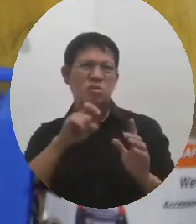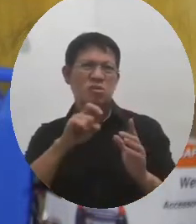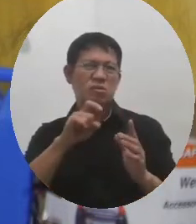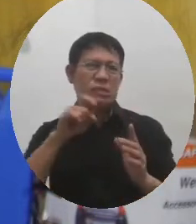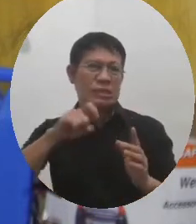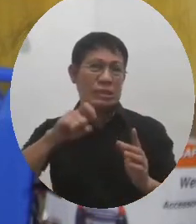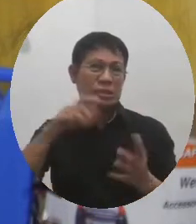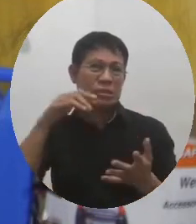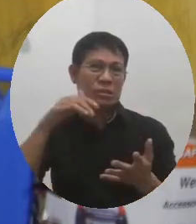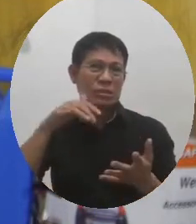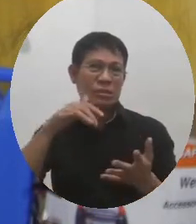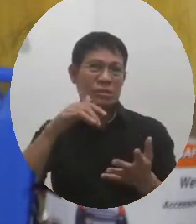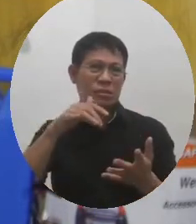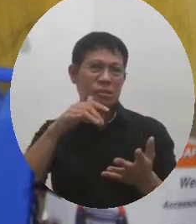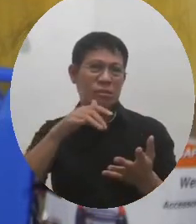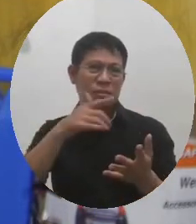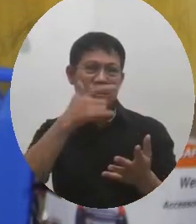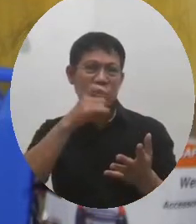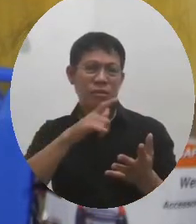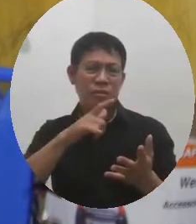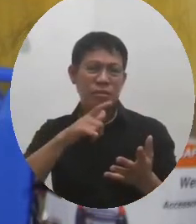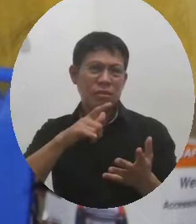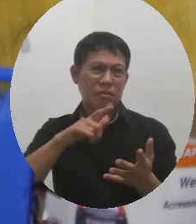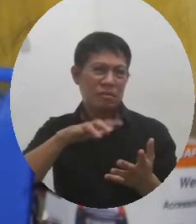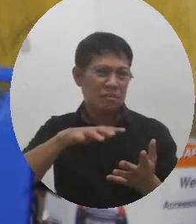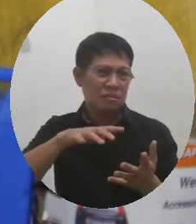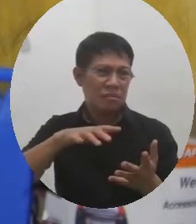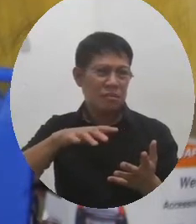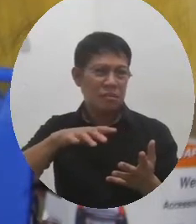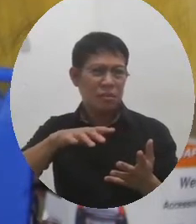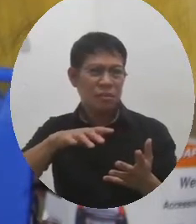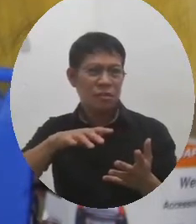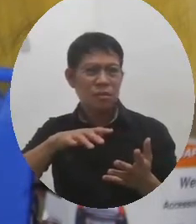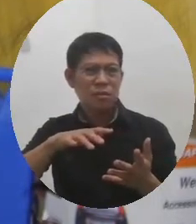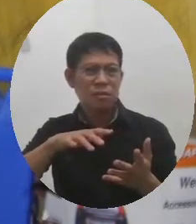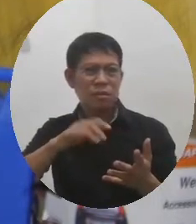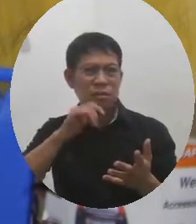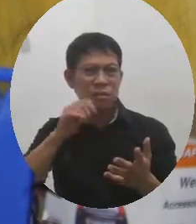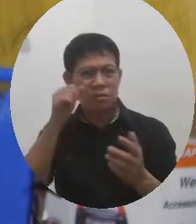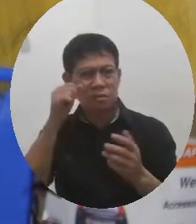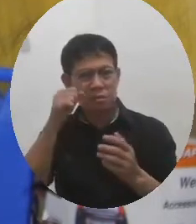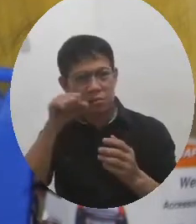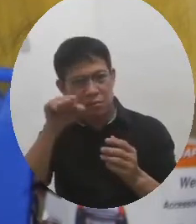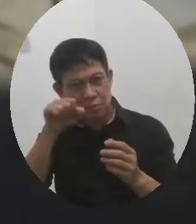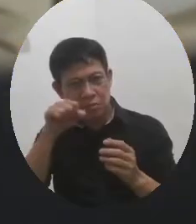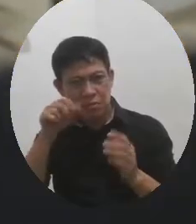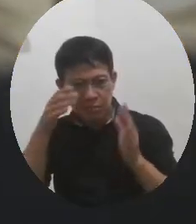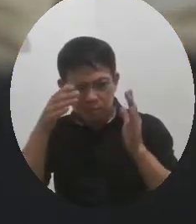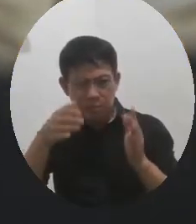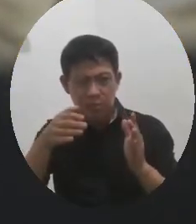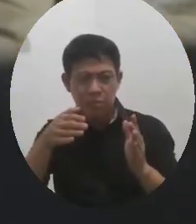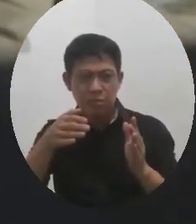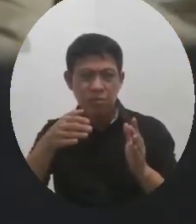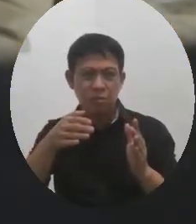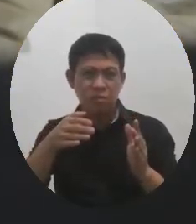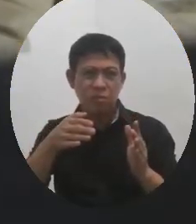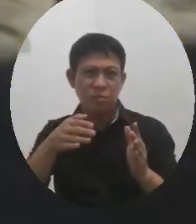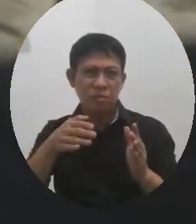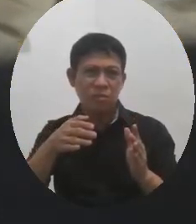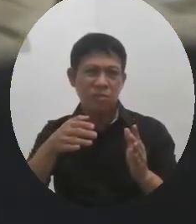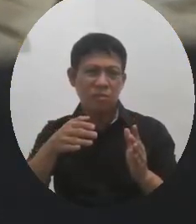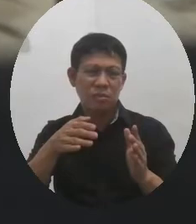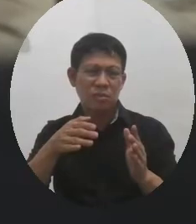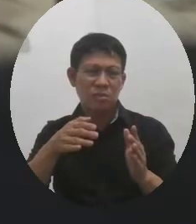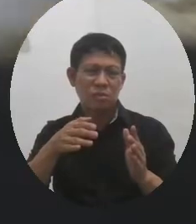po. Yung kahit ibigyan mo siya ng isang task, hirap na hirap po siyang gawin. So ayaw niya